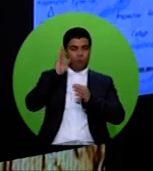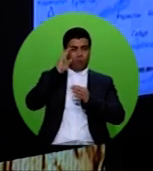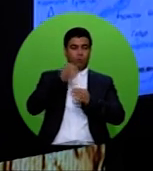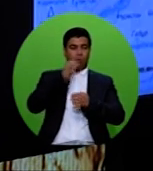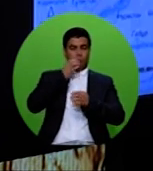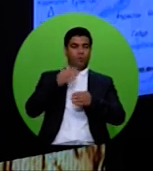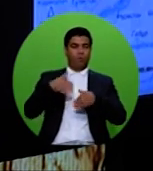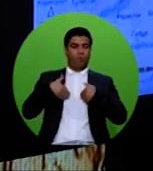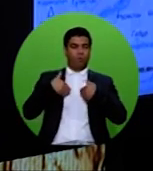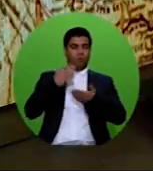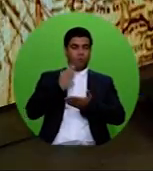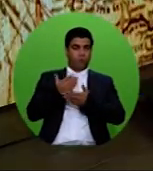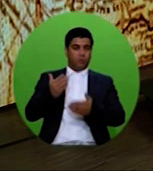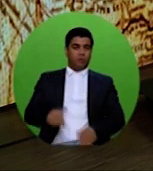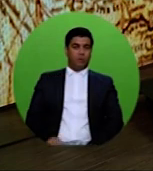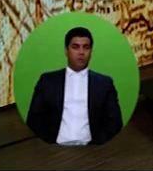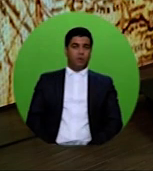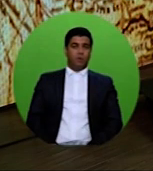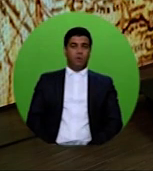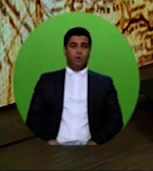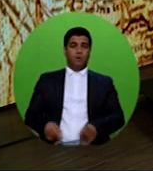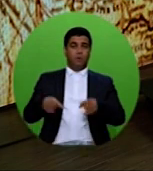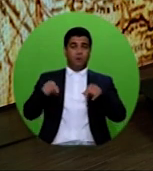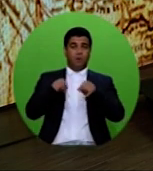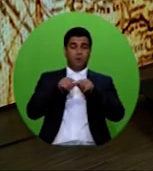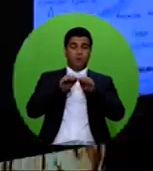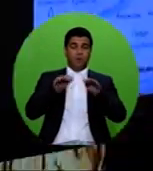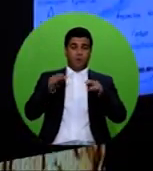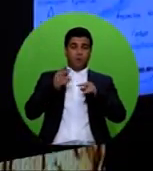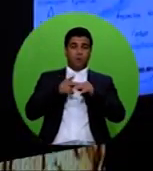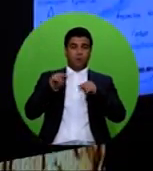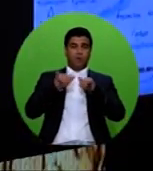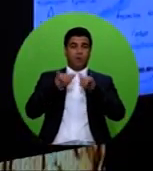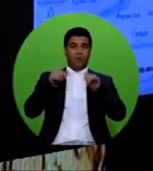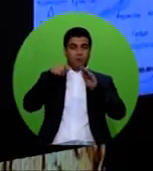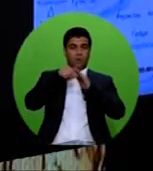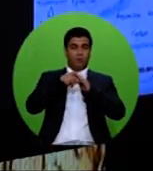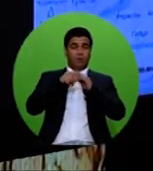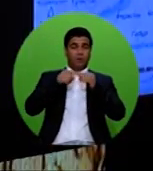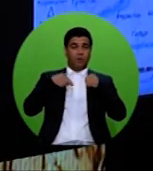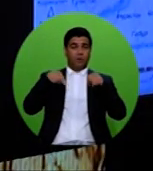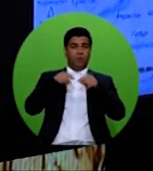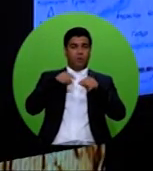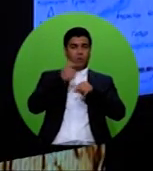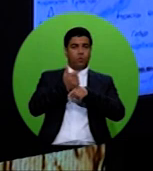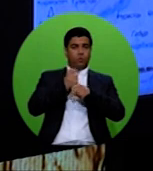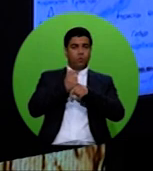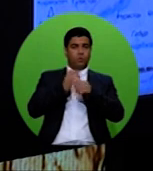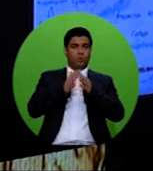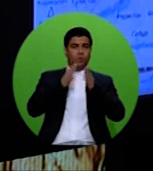земли. Также, ребята, для того, чтобы орошать территорию, здесь созданы очень